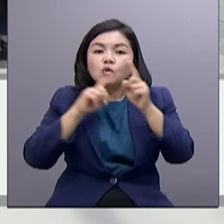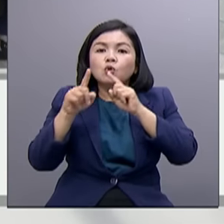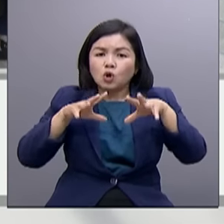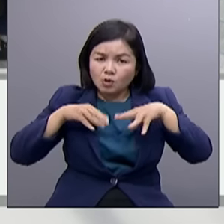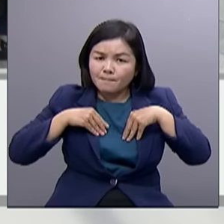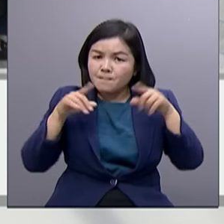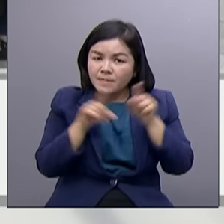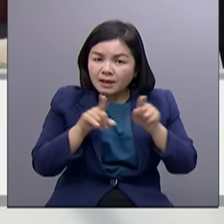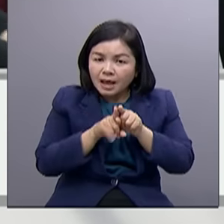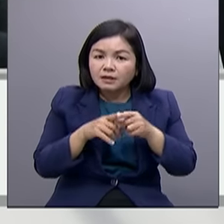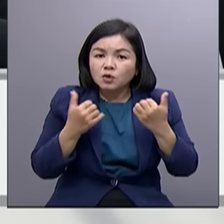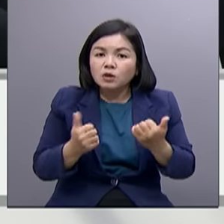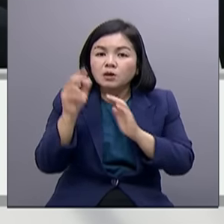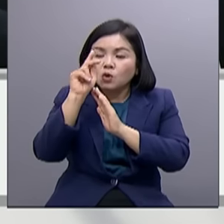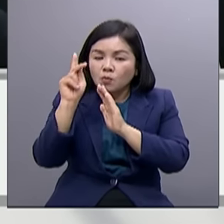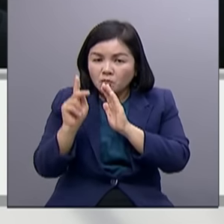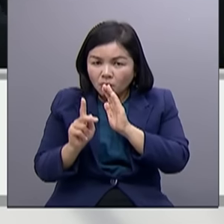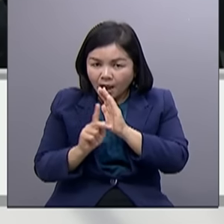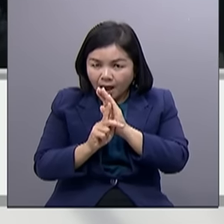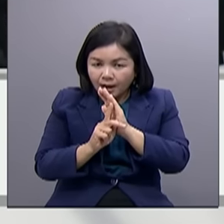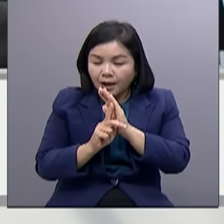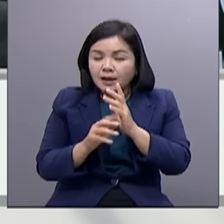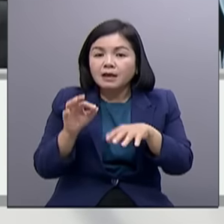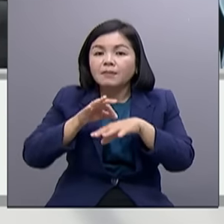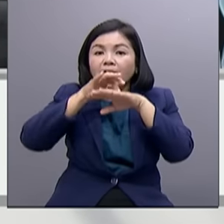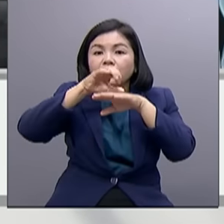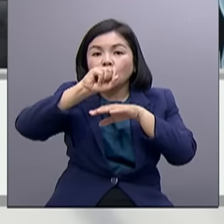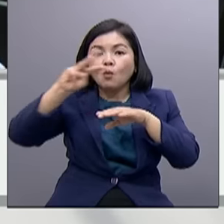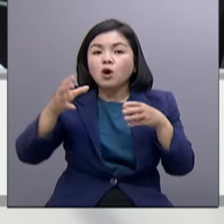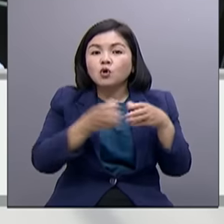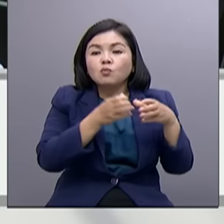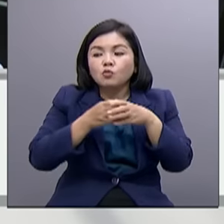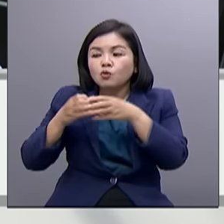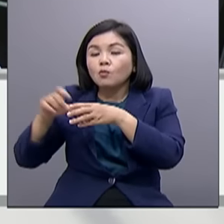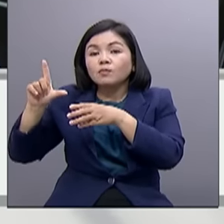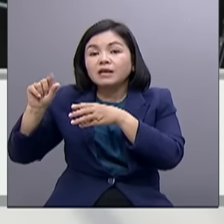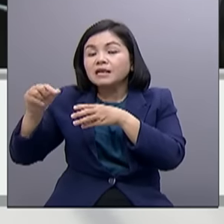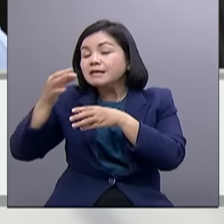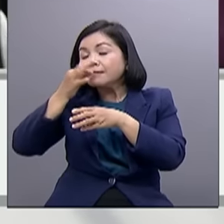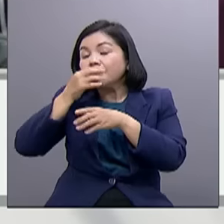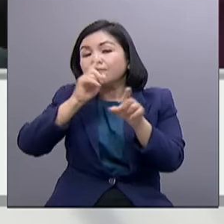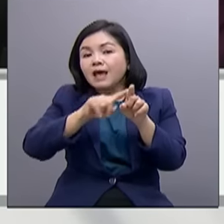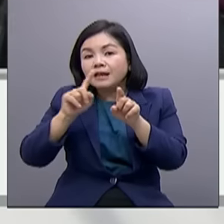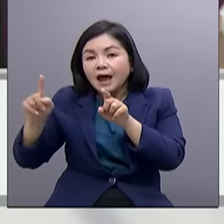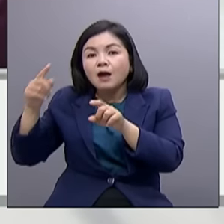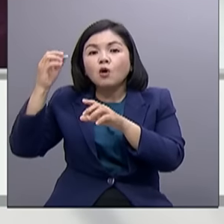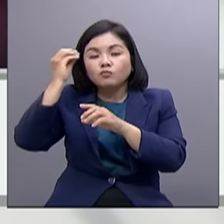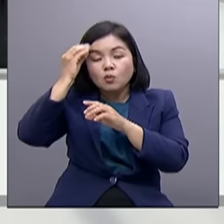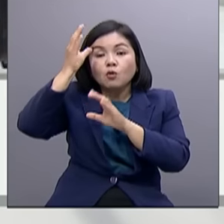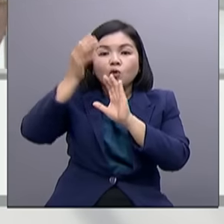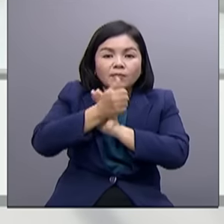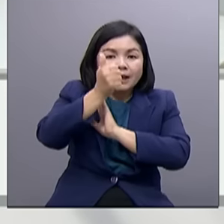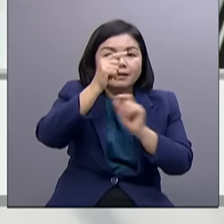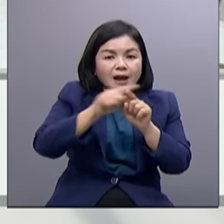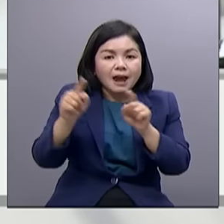รับเหมือนกันนะว่าแม้กฎหมายจะออกแบบเพื่อให้ได้สวจากกลุ่มอาชีพ 20กลุ่มอาชีพที่มีความรู้ความสามารถ